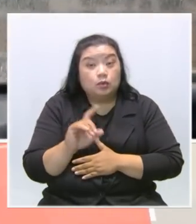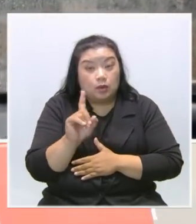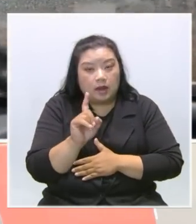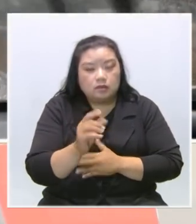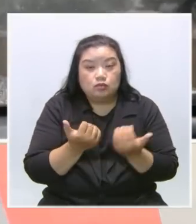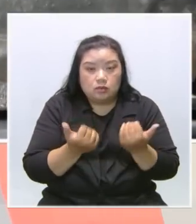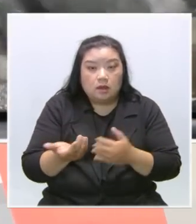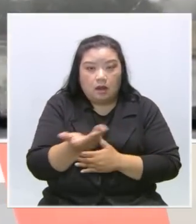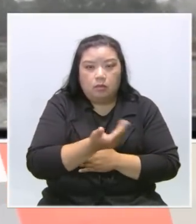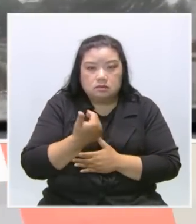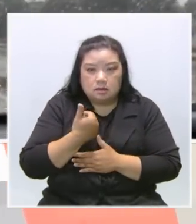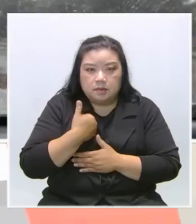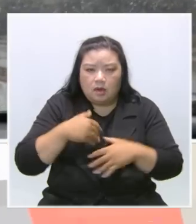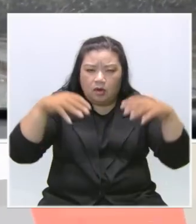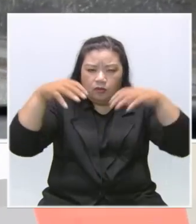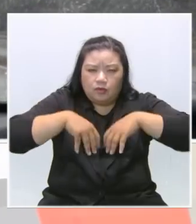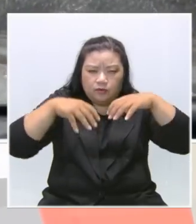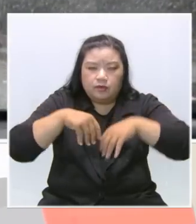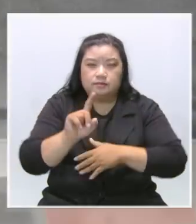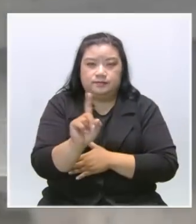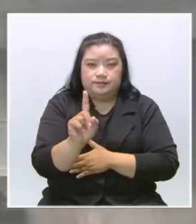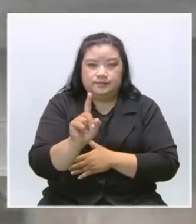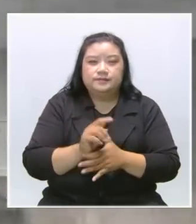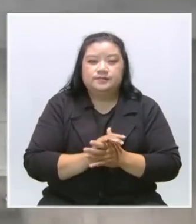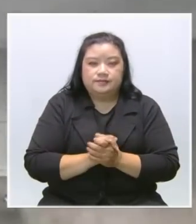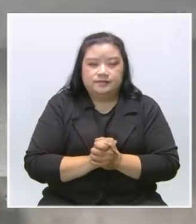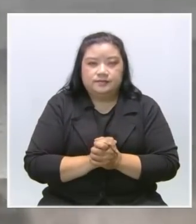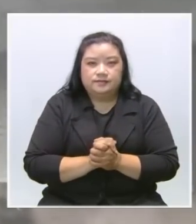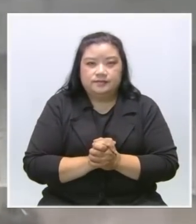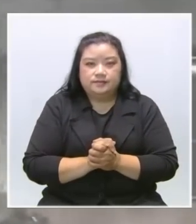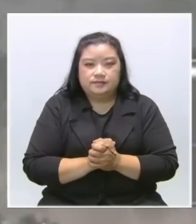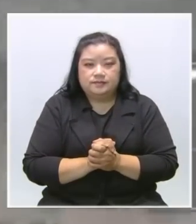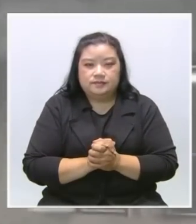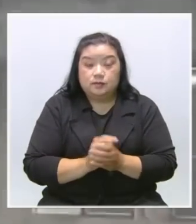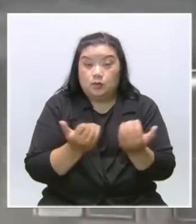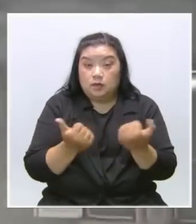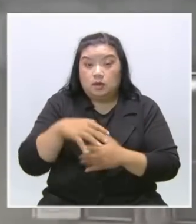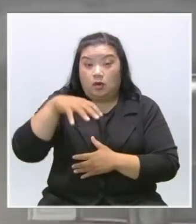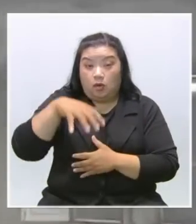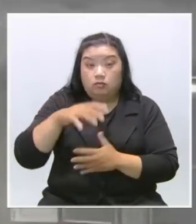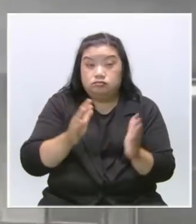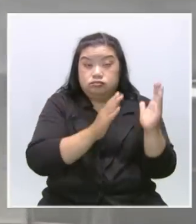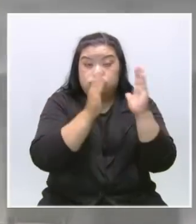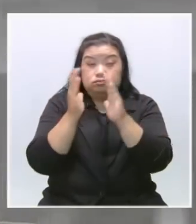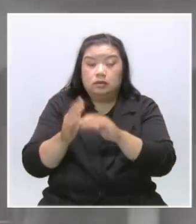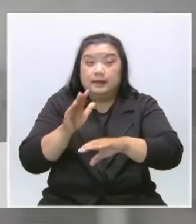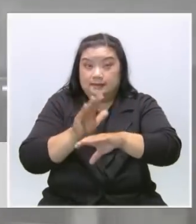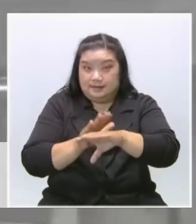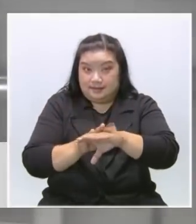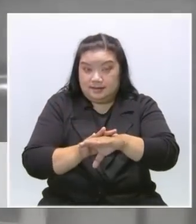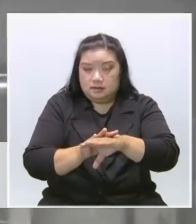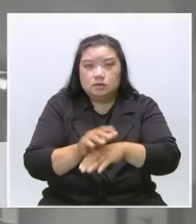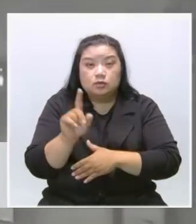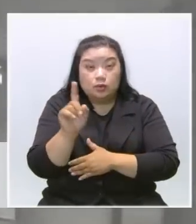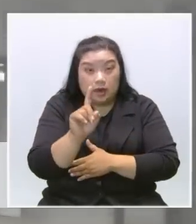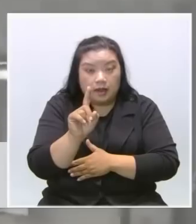คผชมอยู่นั้นจะได้รผกระทบหรอไม่ครับกรมอูตูนิยวิทยาได้ออกปกศเดิฉบบที่ 6 นะครับ